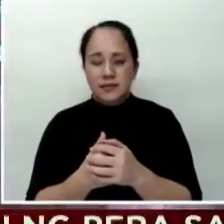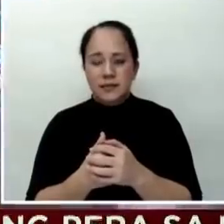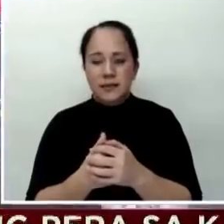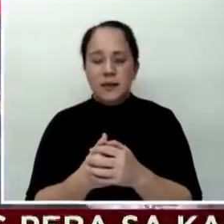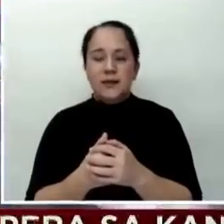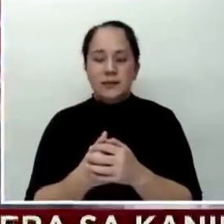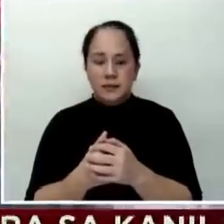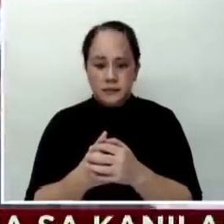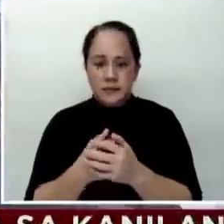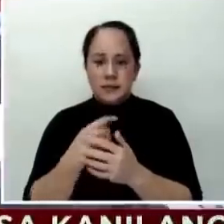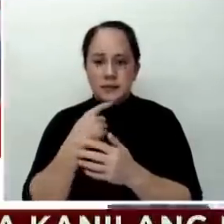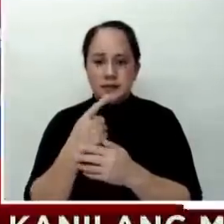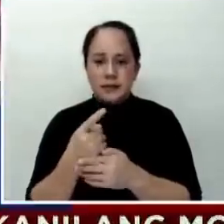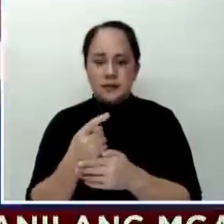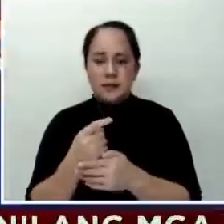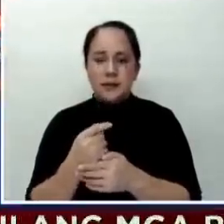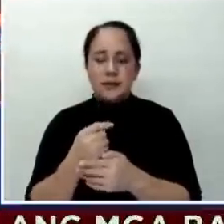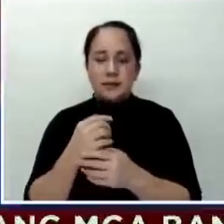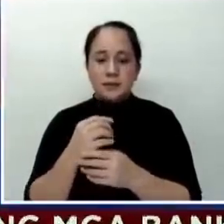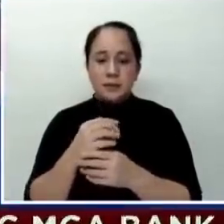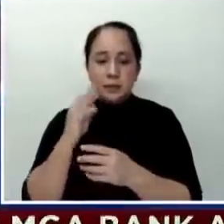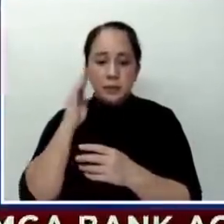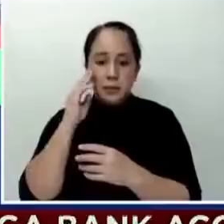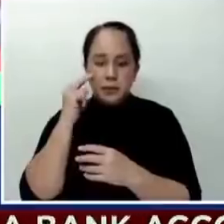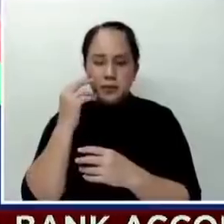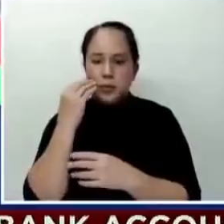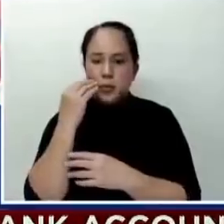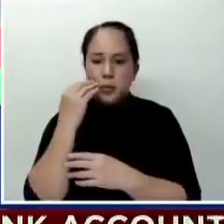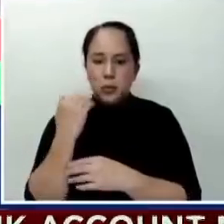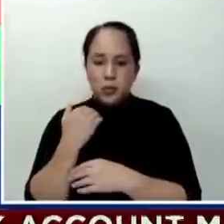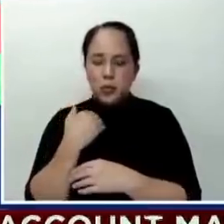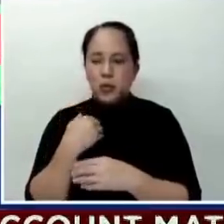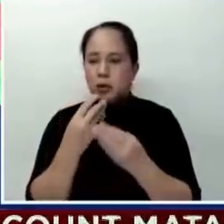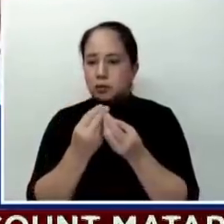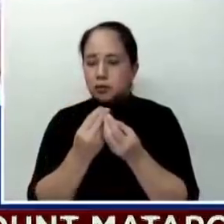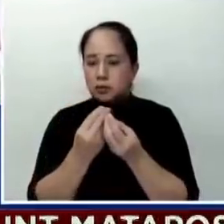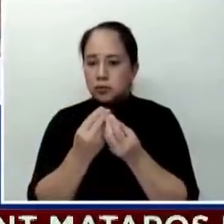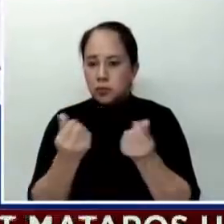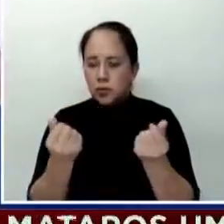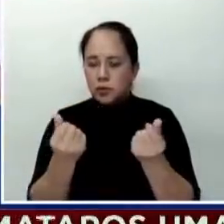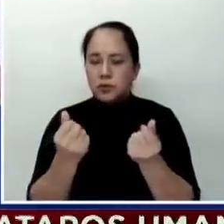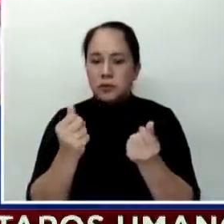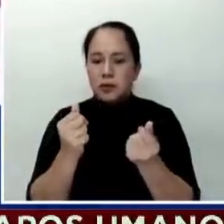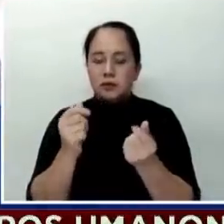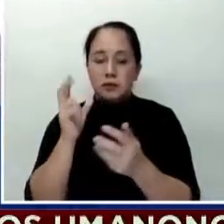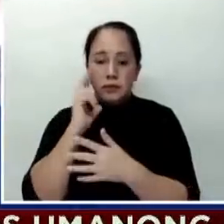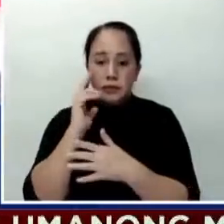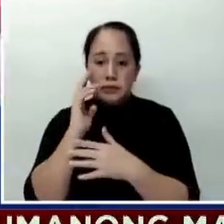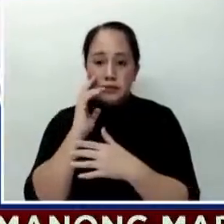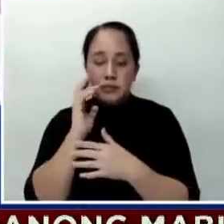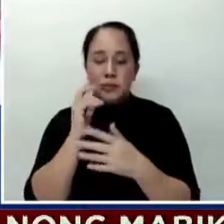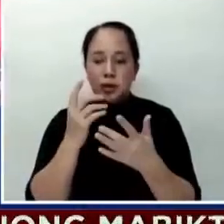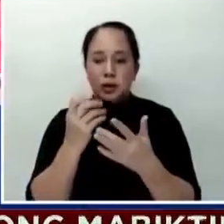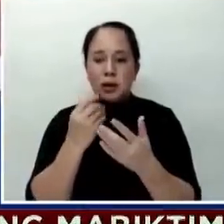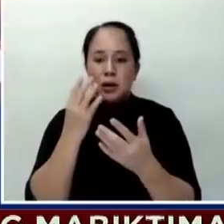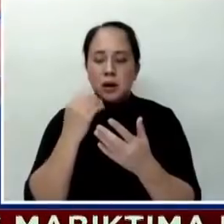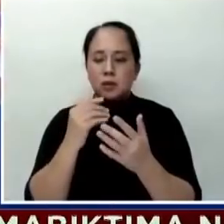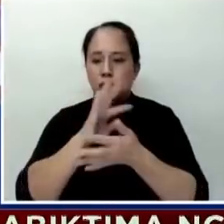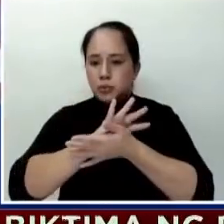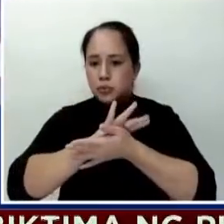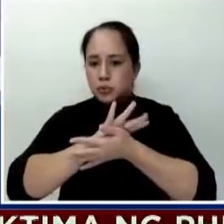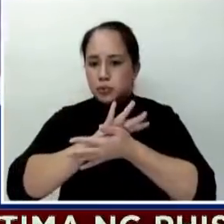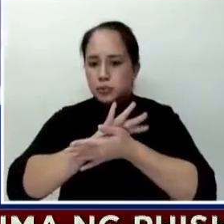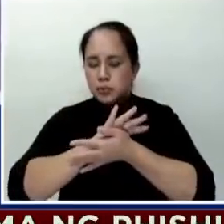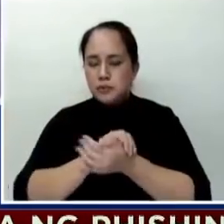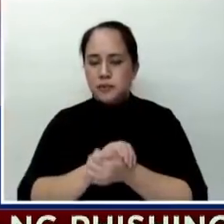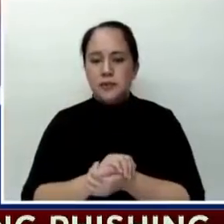Samantala, sinabi rin ni Marcos na nakukulangan siya sa naging pagtugon ng Duterte administration sa COVID-19